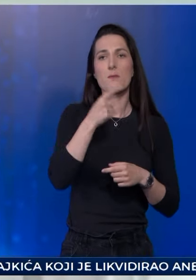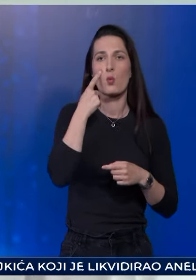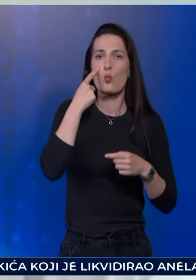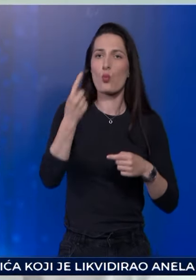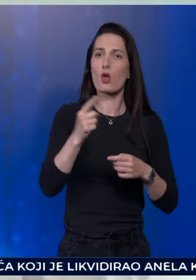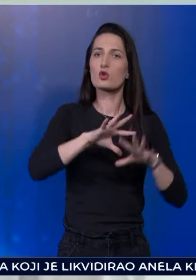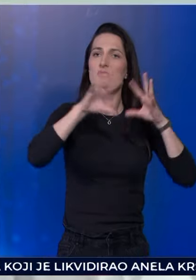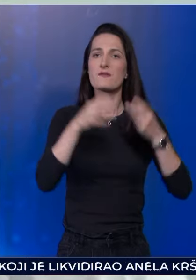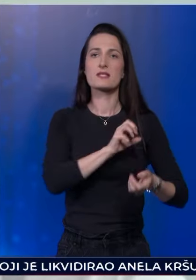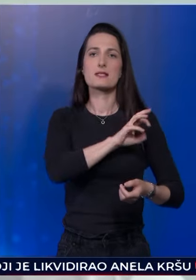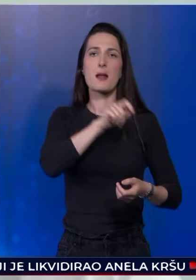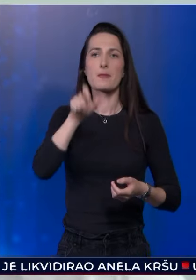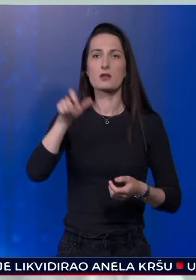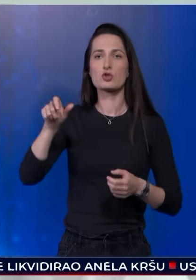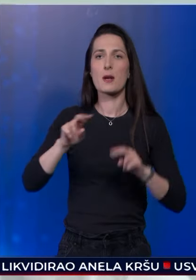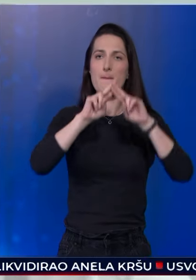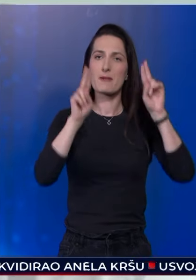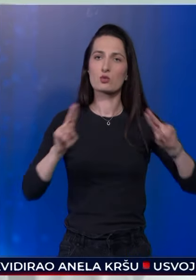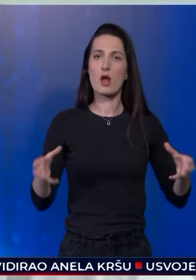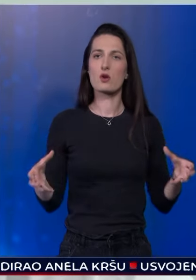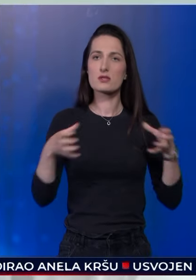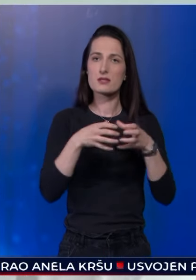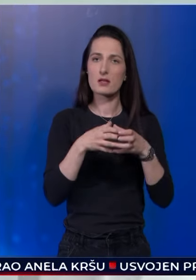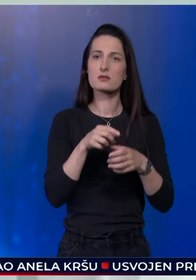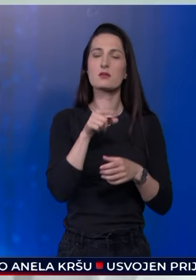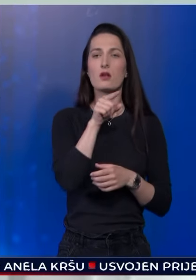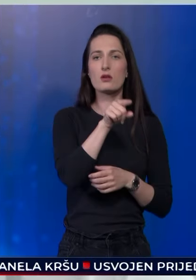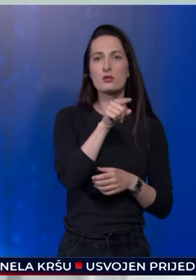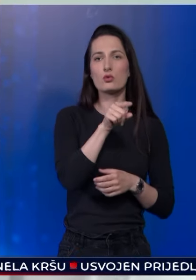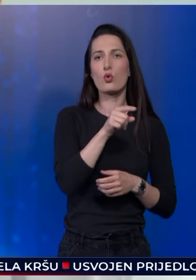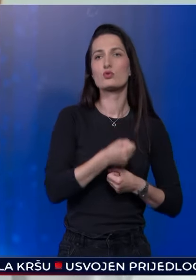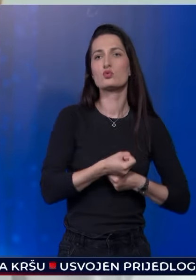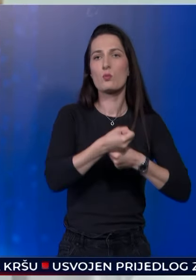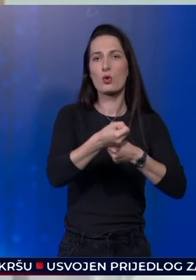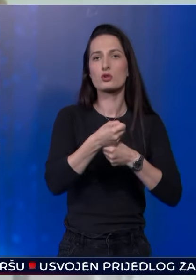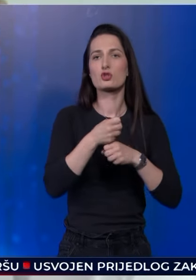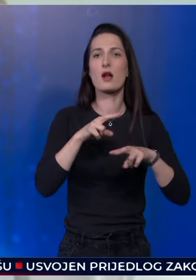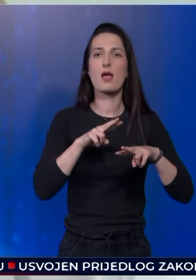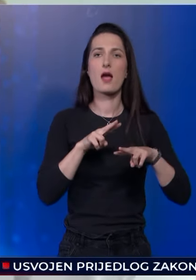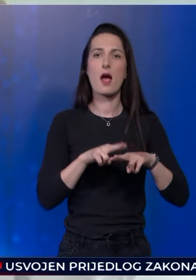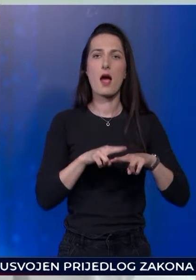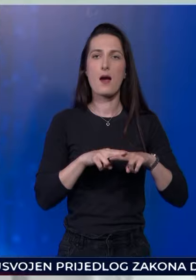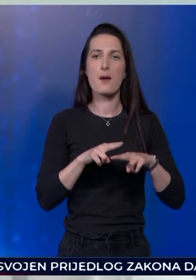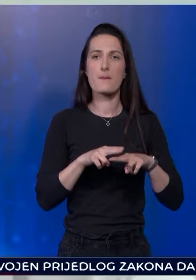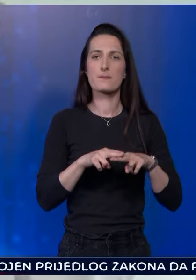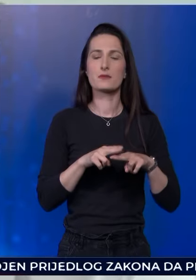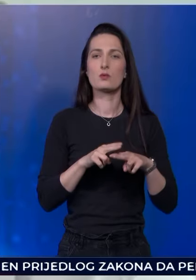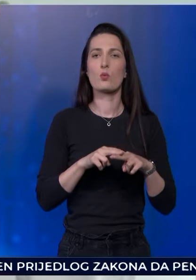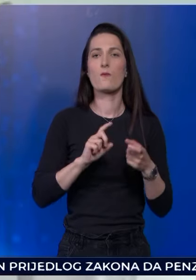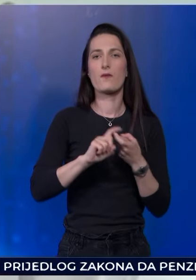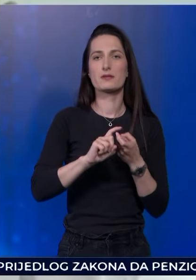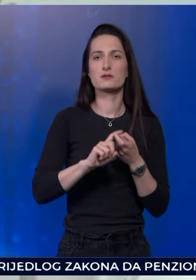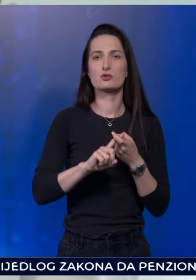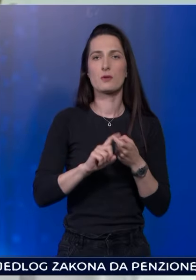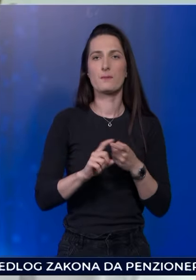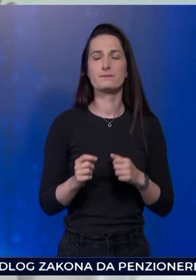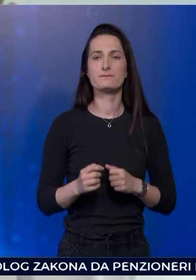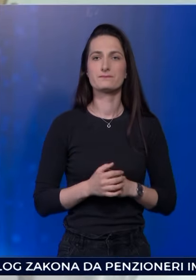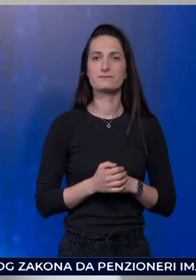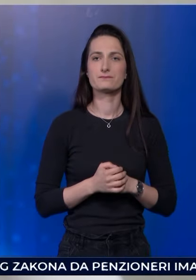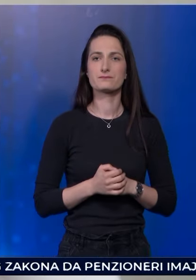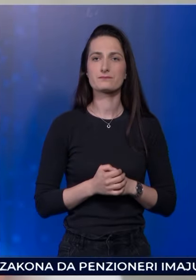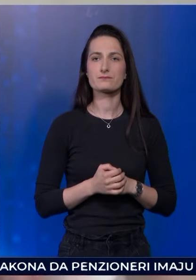Bošnjacima i Bosancima i Hercegovcima i međunarodnom zajednicom i oni su podržali gospodina Hamdiju